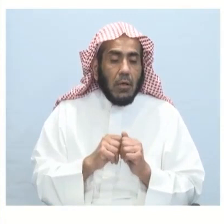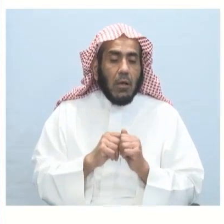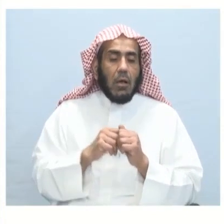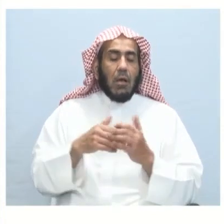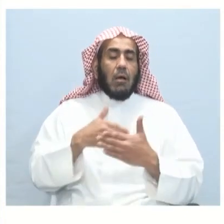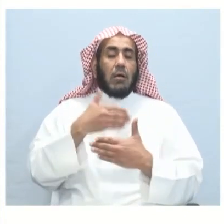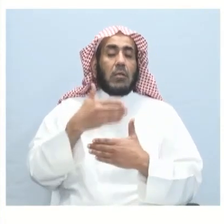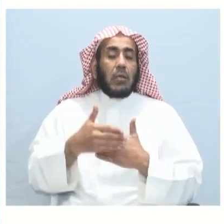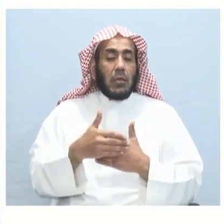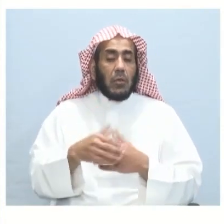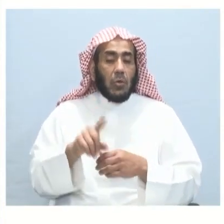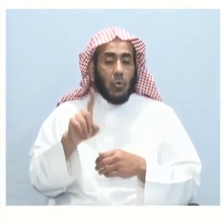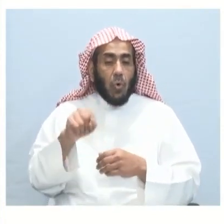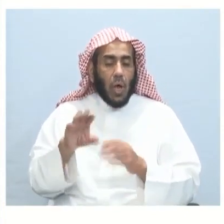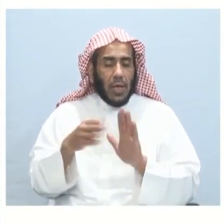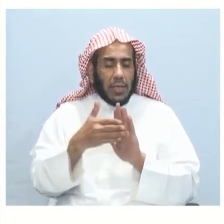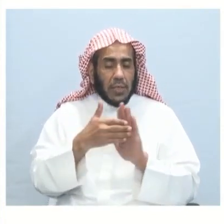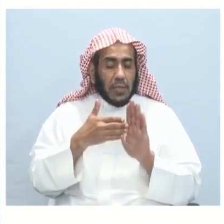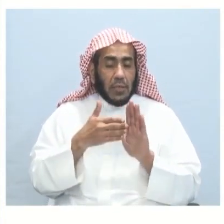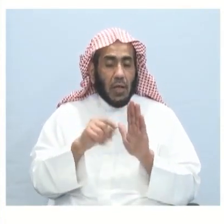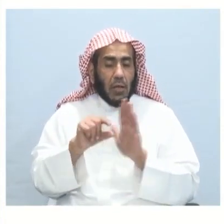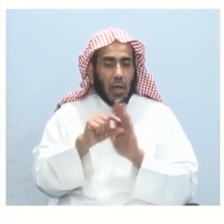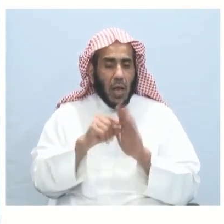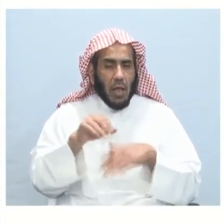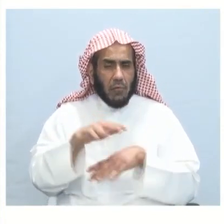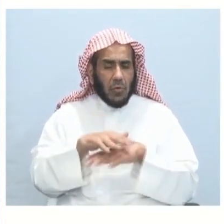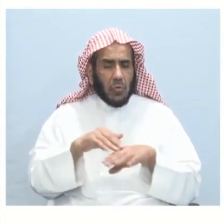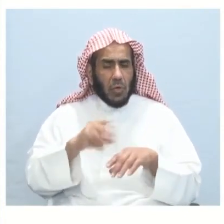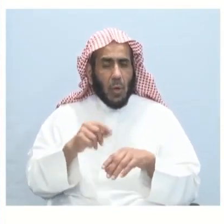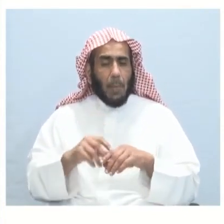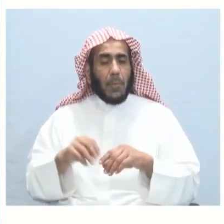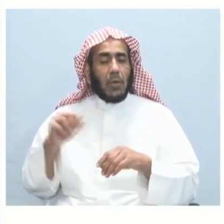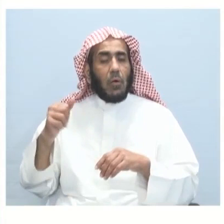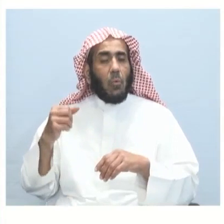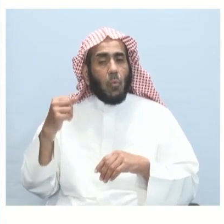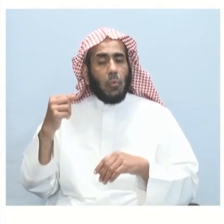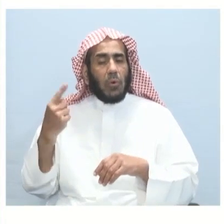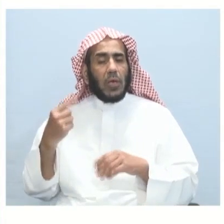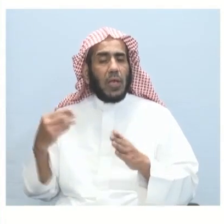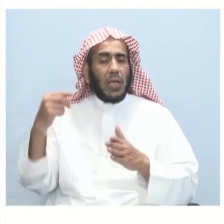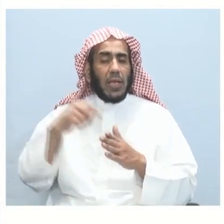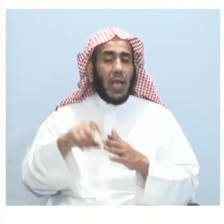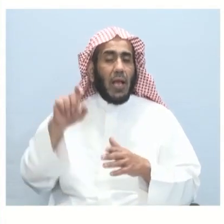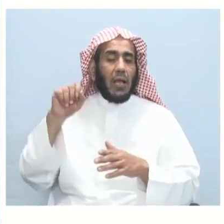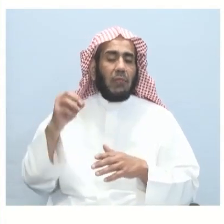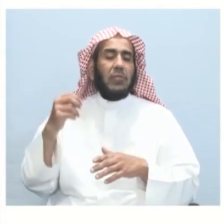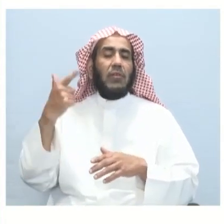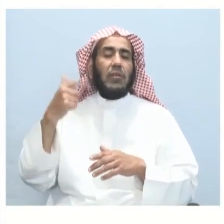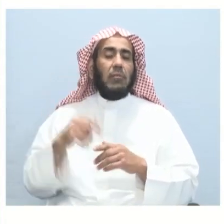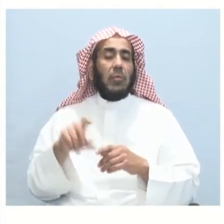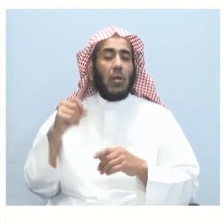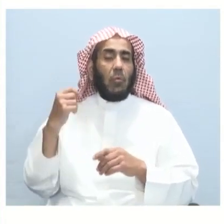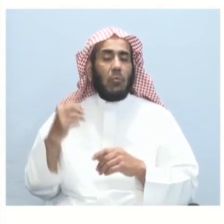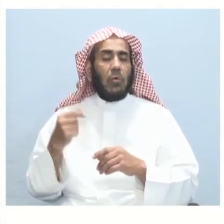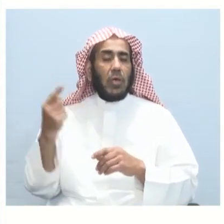بعد ذلك نحدد نطاق الخلايا في الجدول ولتكن من اي 1 الى اف صفر من اي